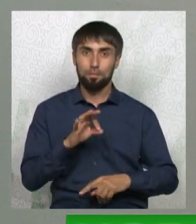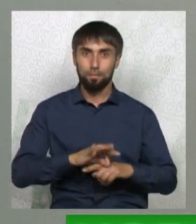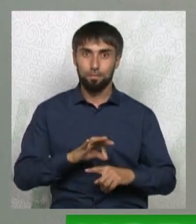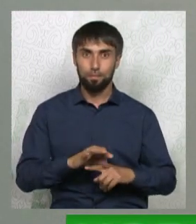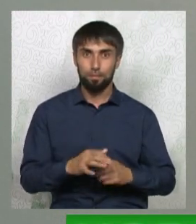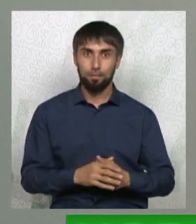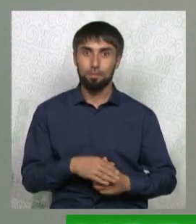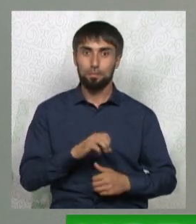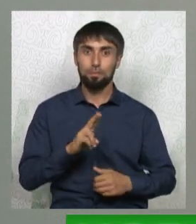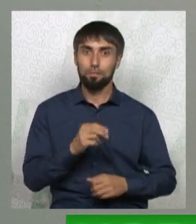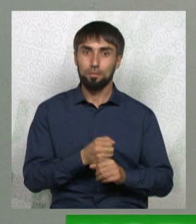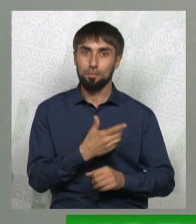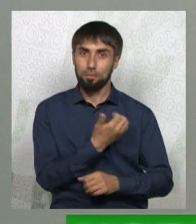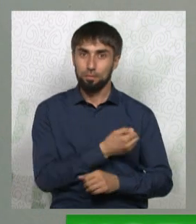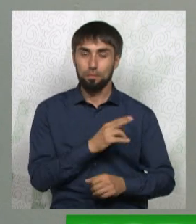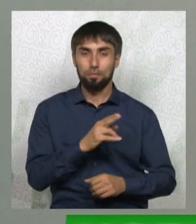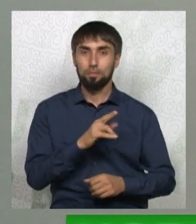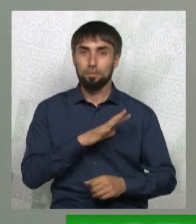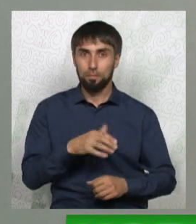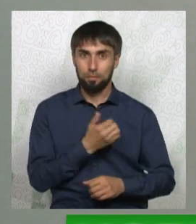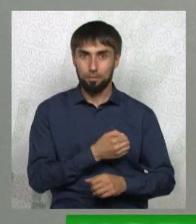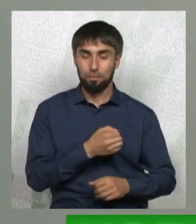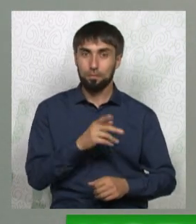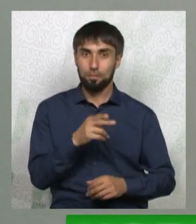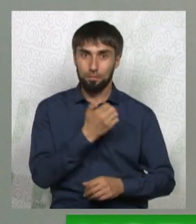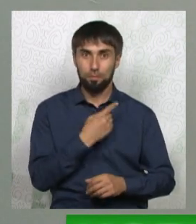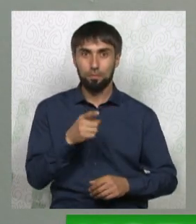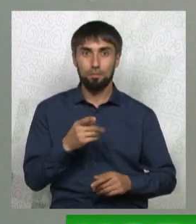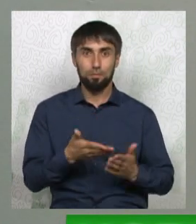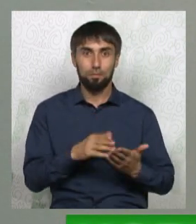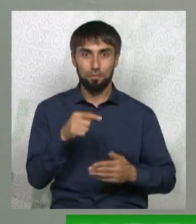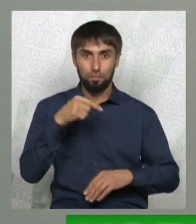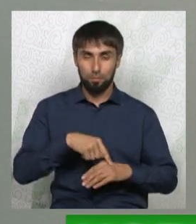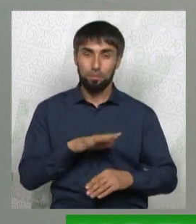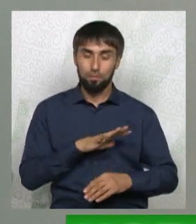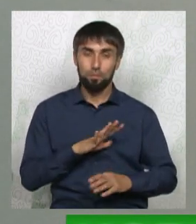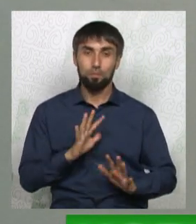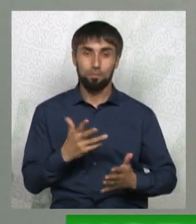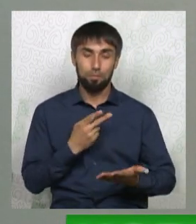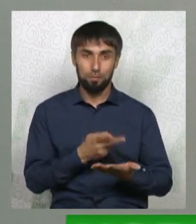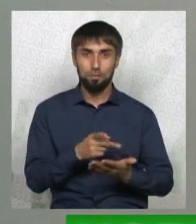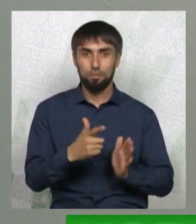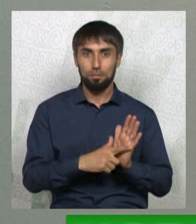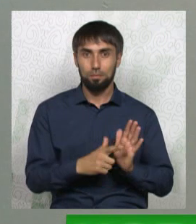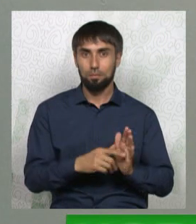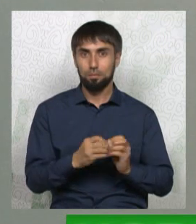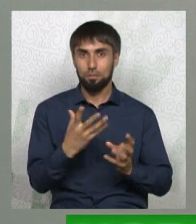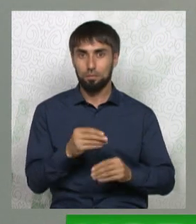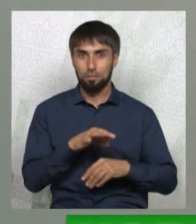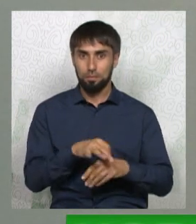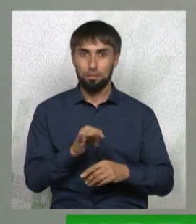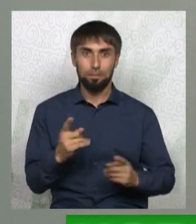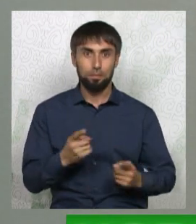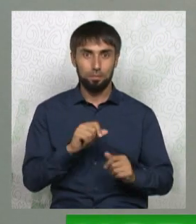болеют те, кто привит, и те, кто не привит. Привитые, они говорят, если попадают в больницу, то 7, максимум 10 дней проводят